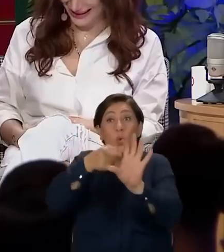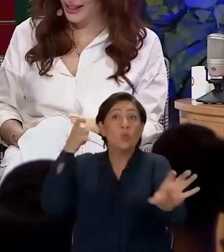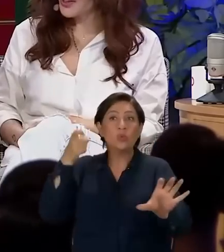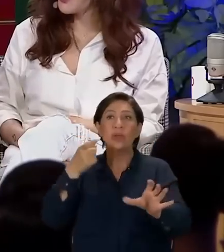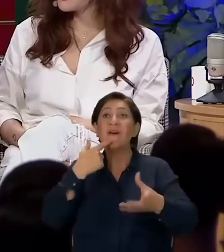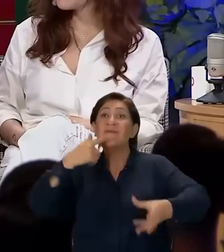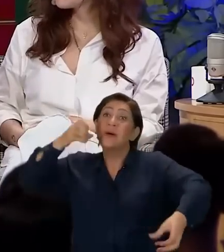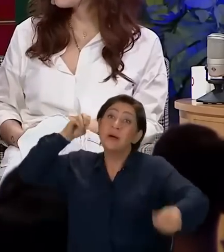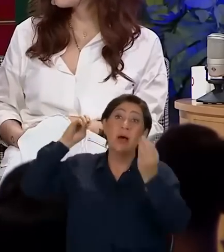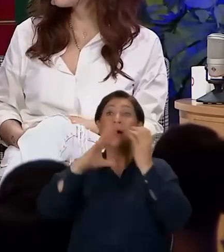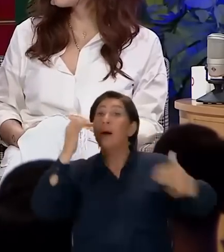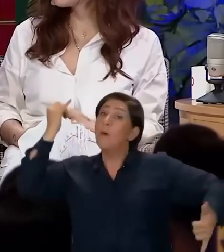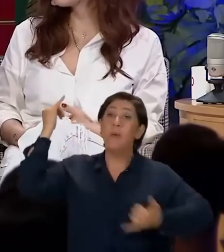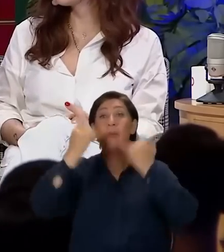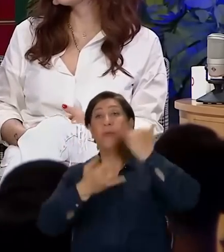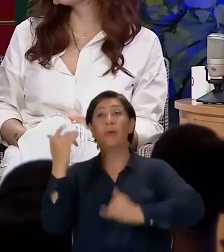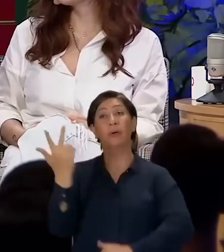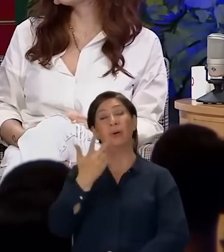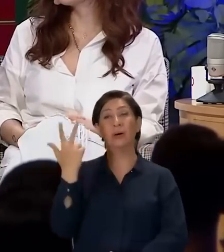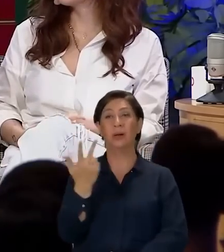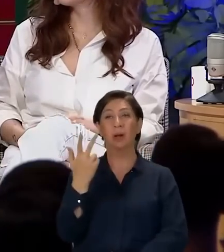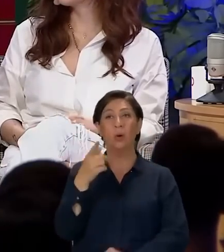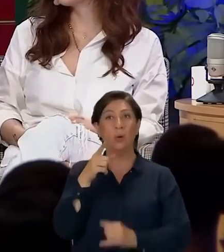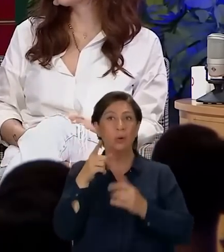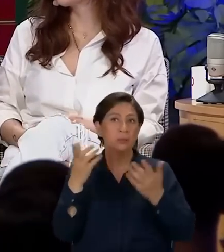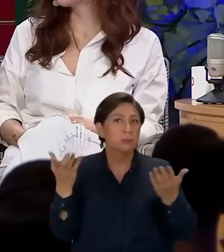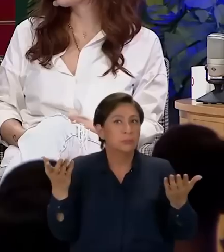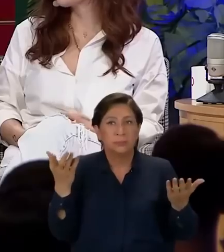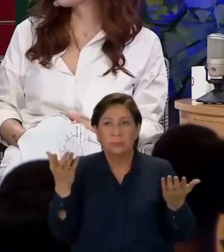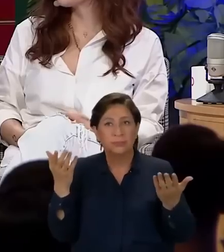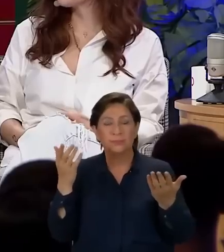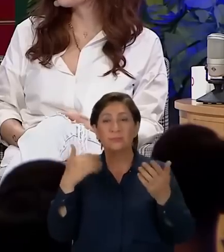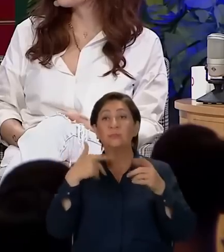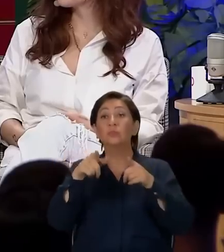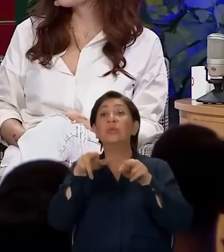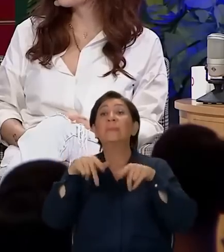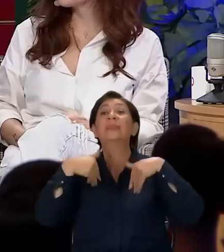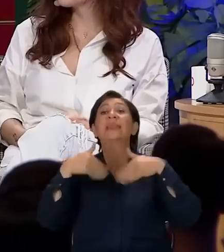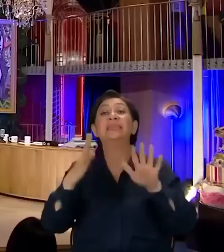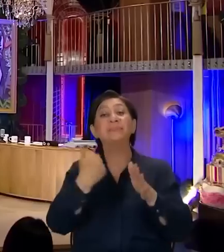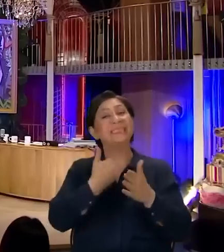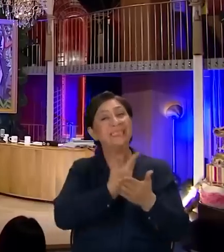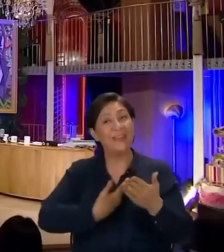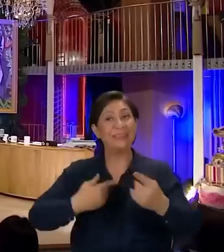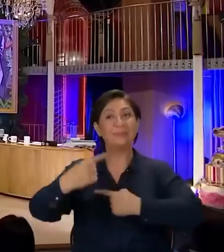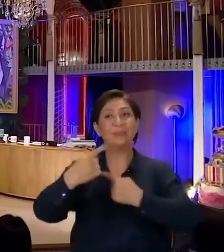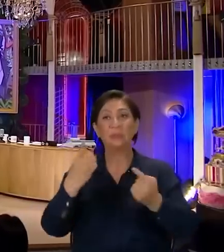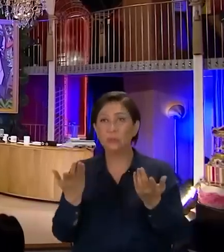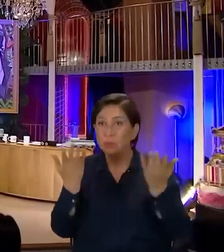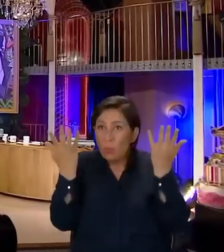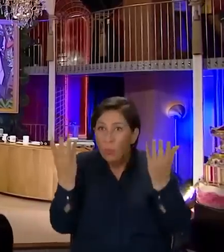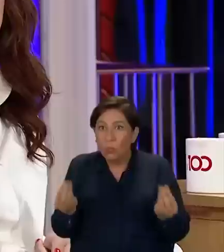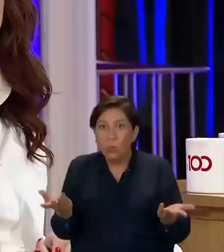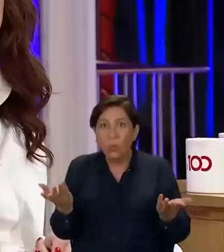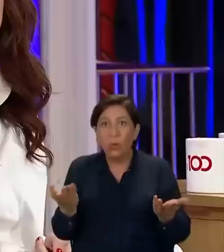oydu. Gözünü oydu yani. Bu kadar yani bu kadar. Biz böyle değiliz. Biz sevecen insanlarız. Ne oluyor